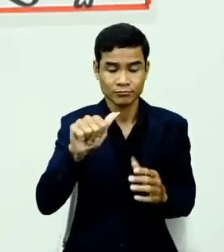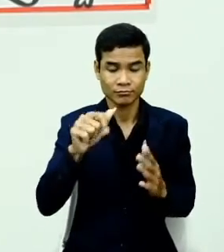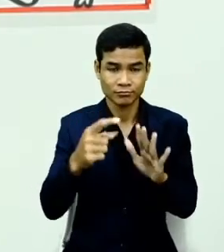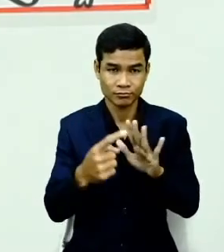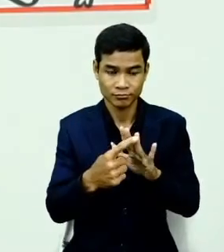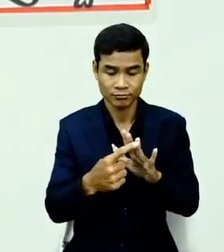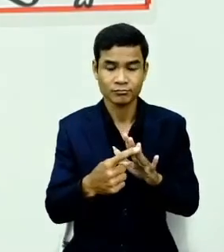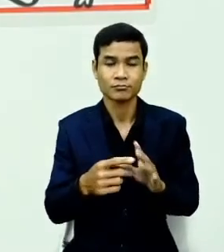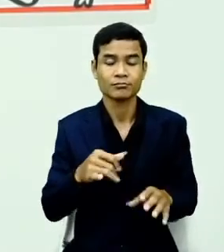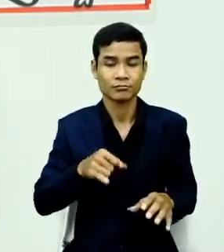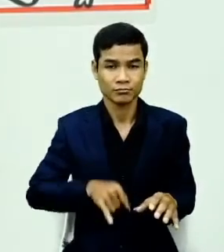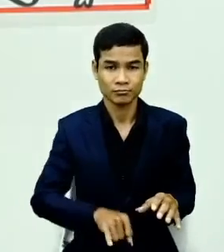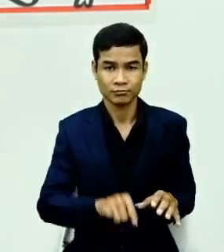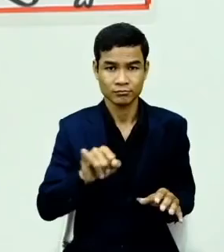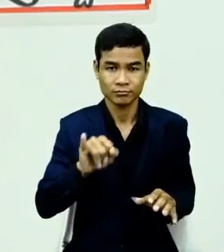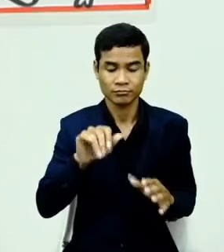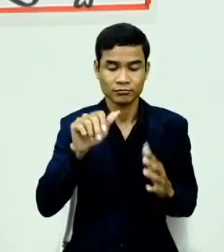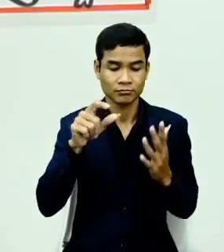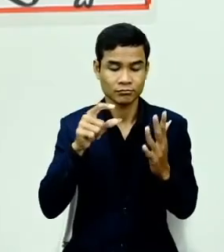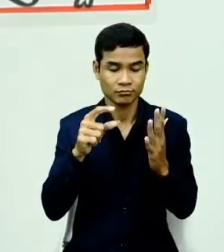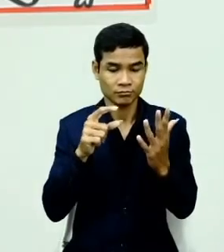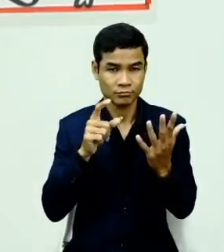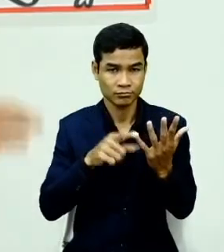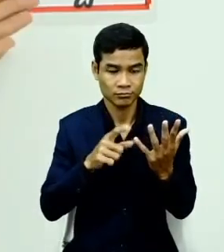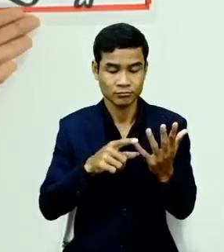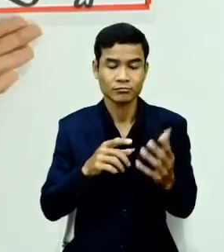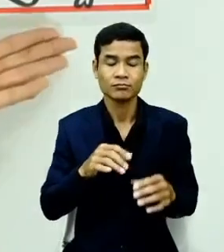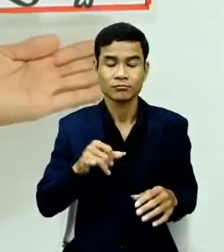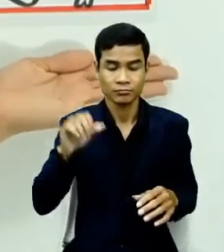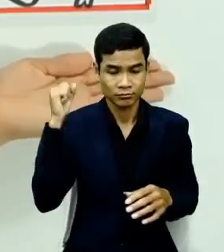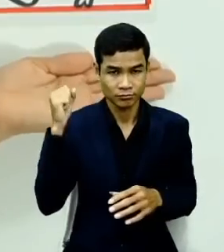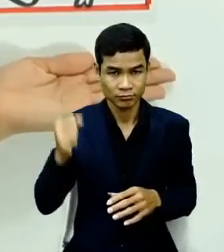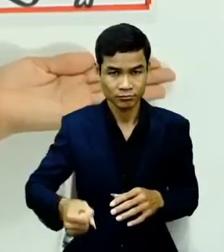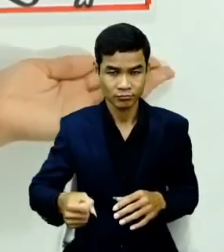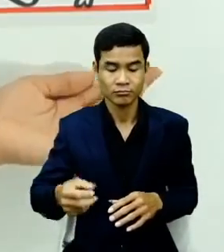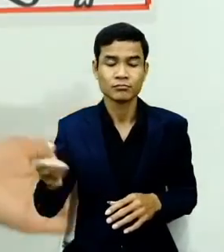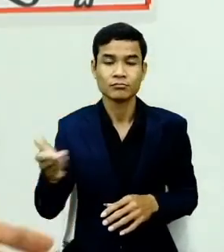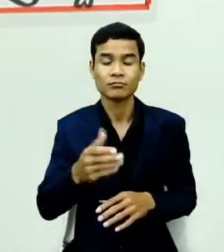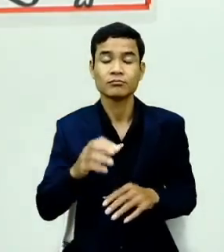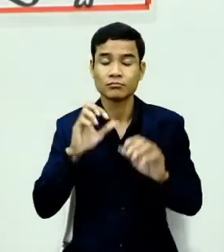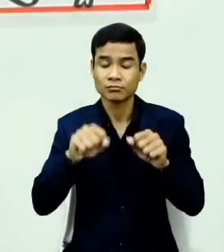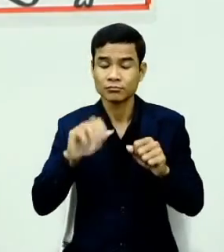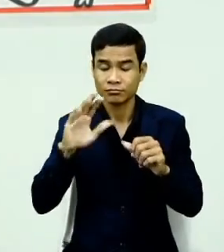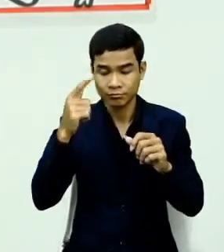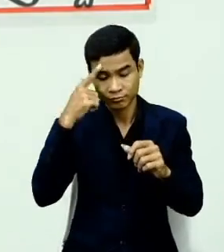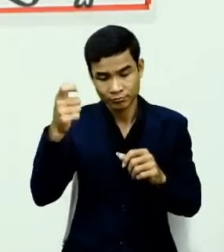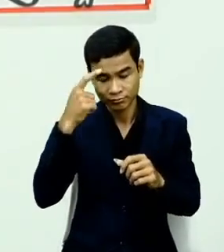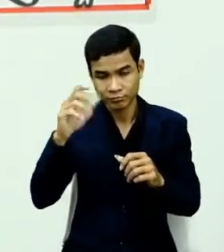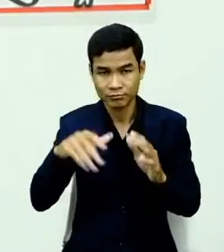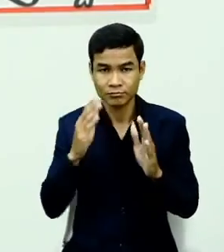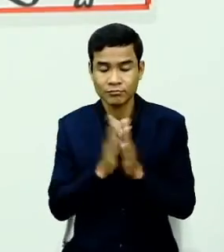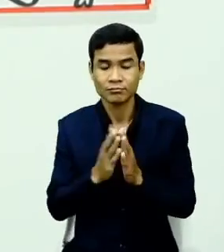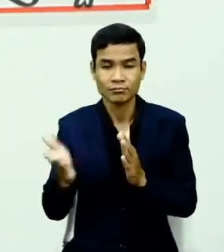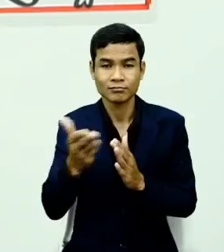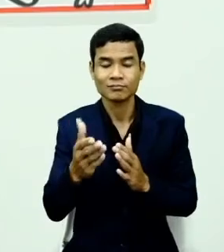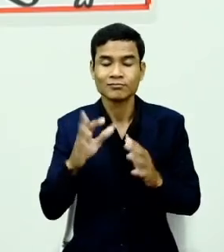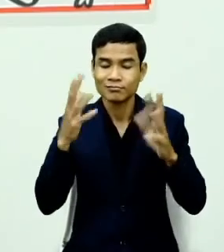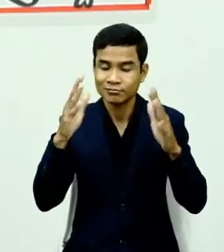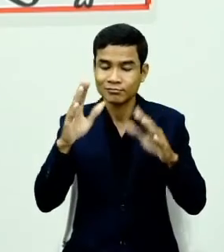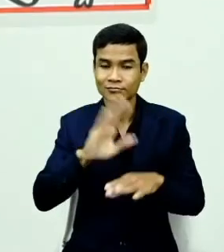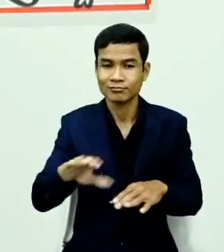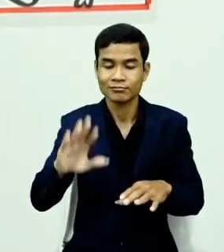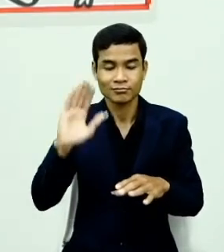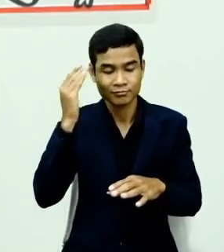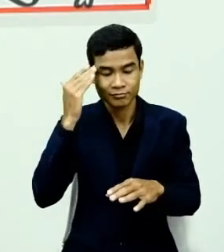ចាចាញាចាញោញូចាពិតជាអរគុណមែនទែនកូនកូនទាំងអស់គ្នាសង្